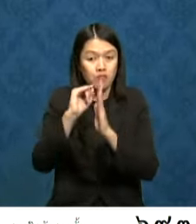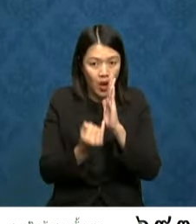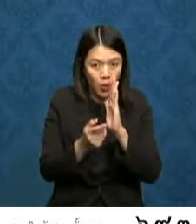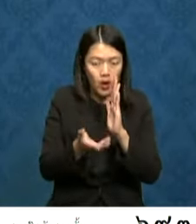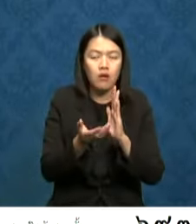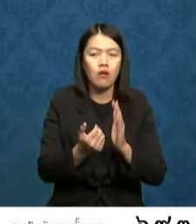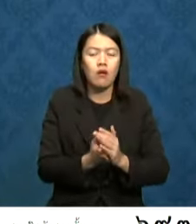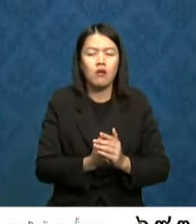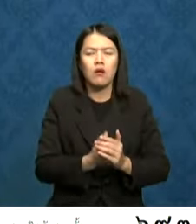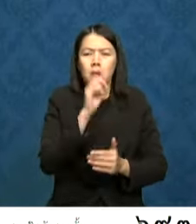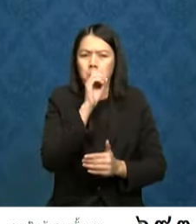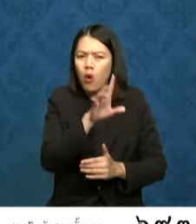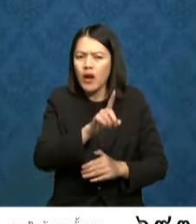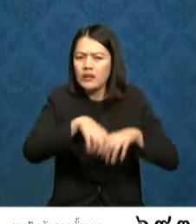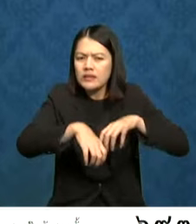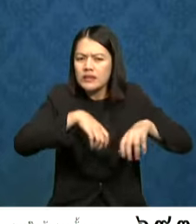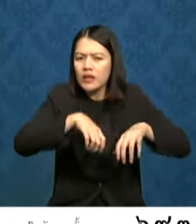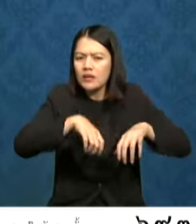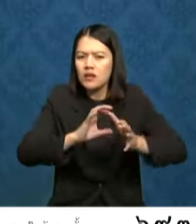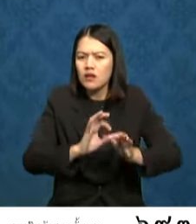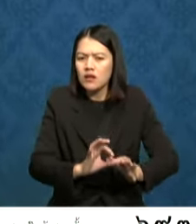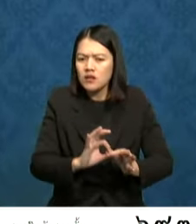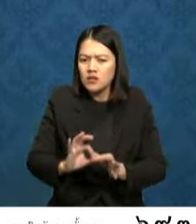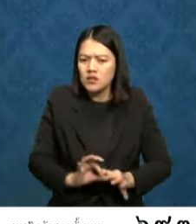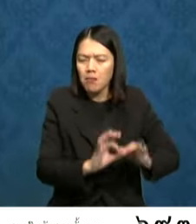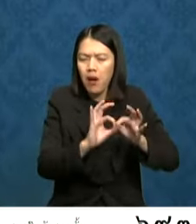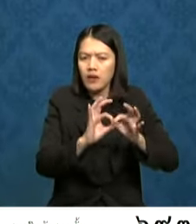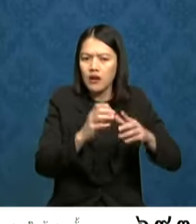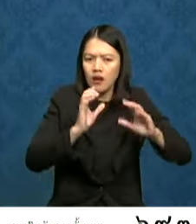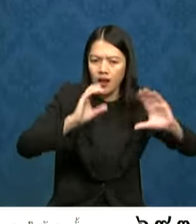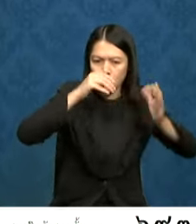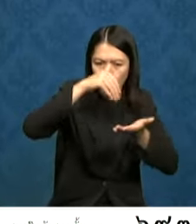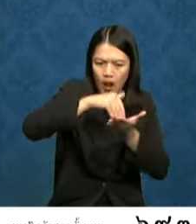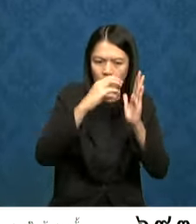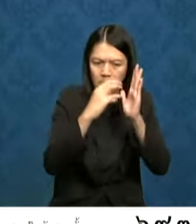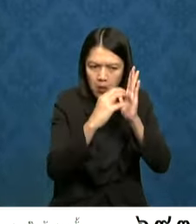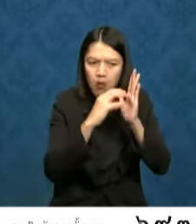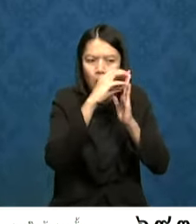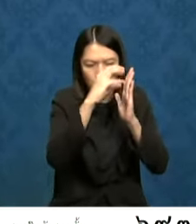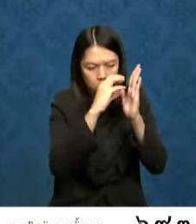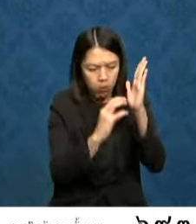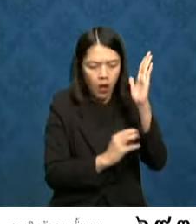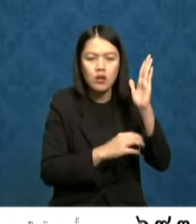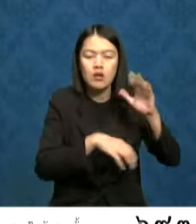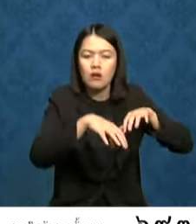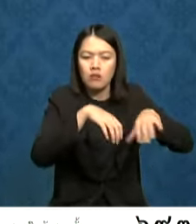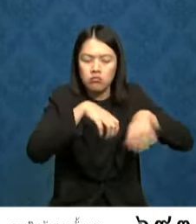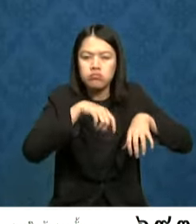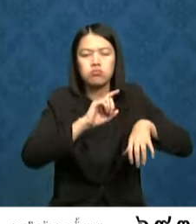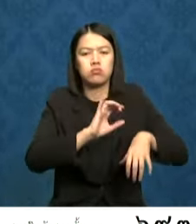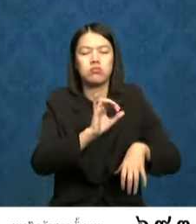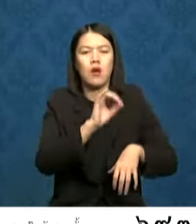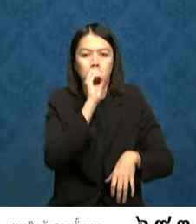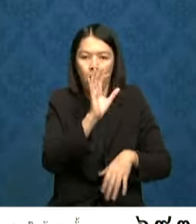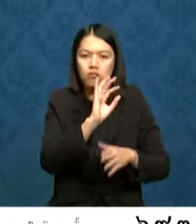คะไม่ได้มีการพูดถึงการจัดความสัมพันธ์ที่มันซ้ำซ้อนกันระหว่างรัฐส่วนกลางภูมิภาคท้องถิ่นเหล่านี้ไม่ได้มีอยู่ในนั้นเลย